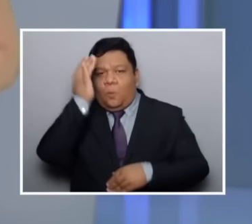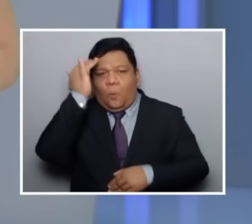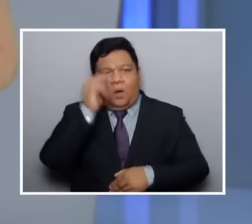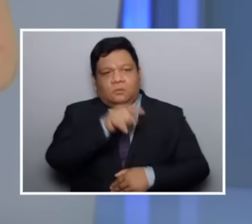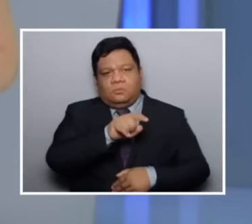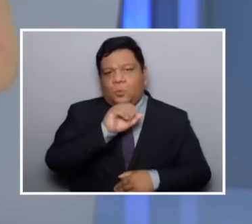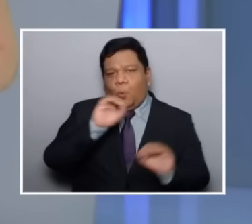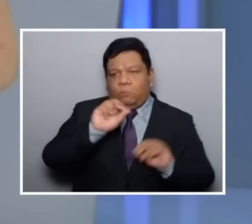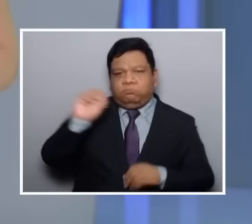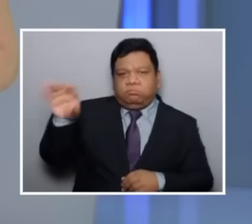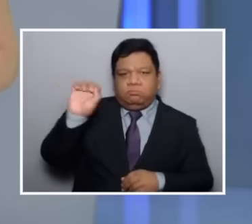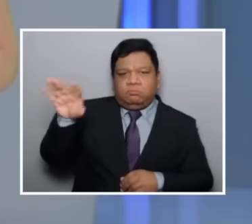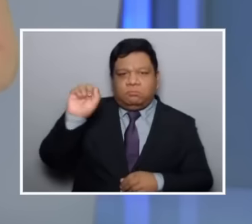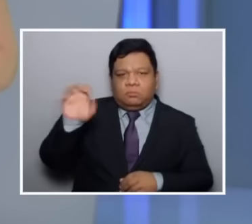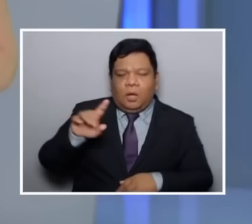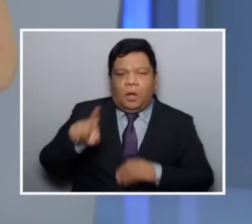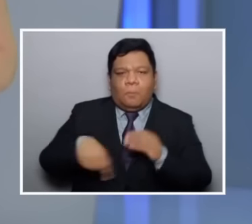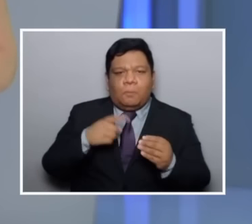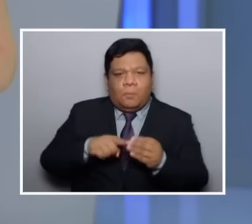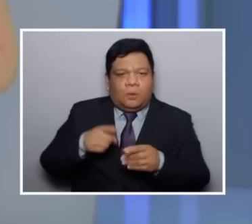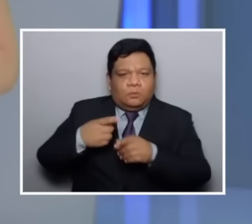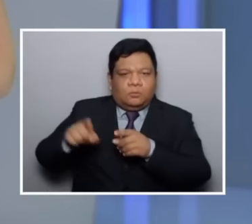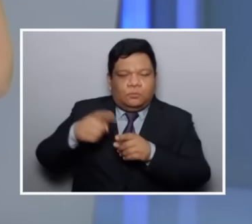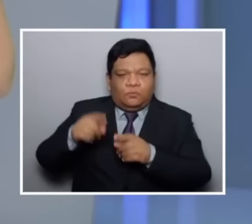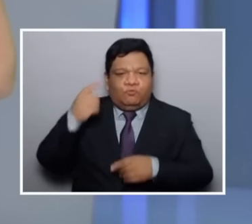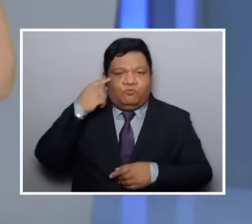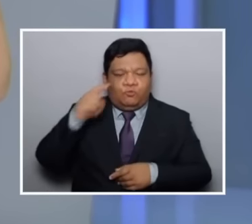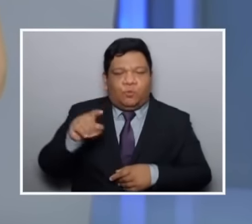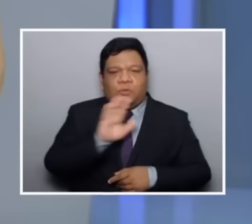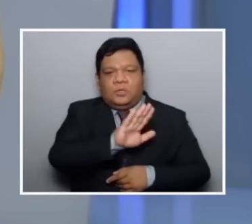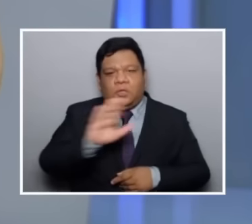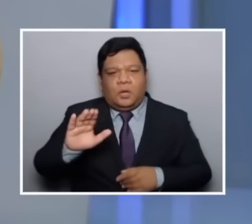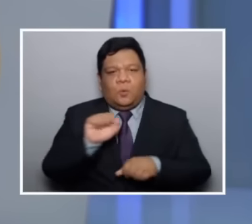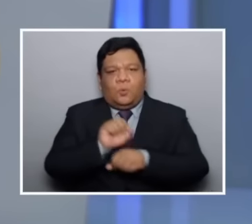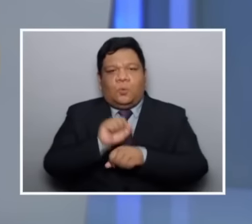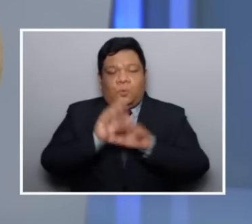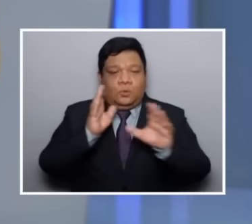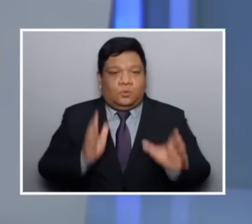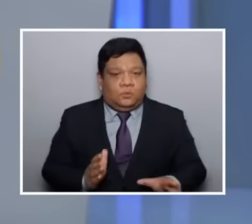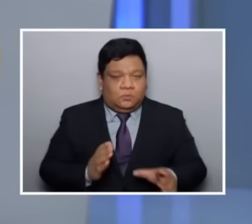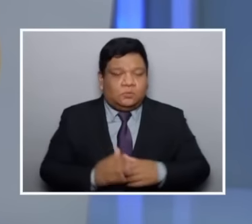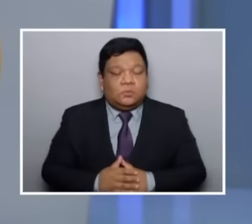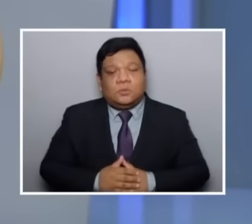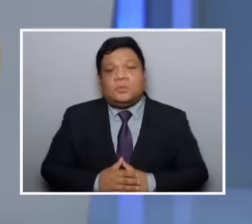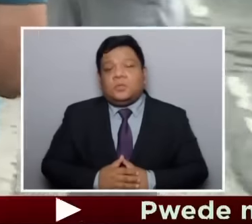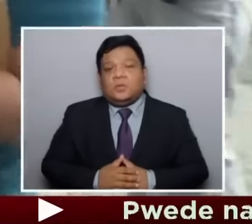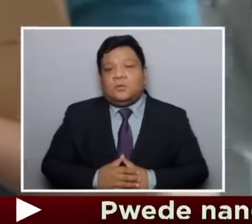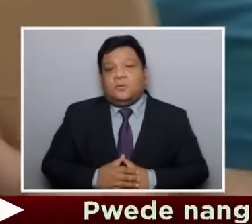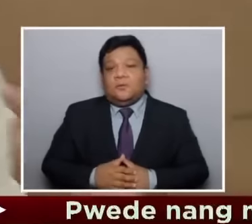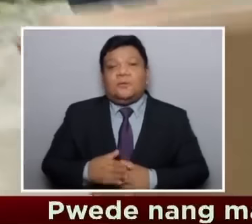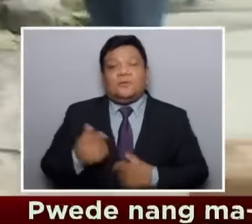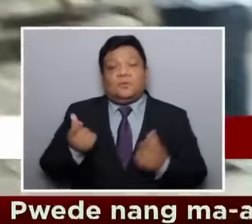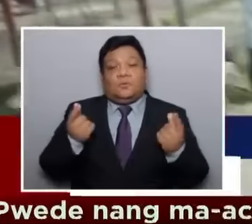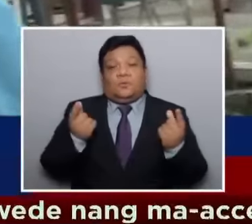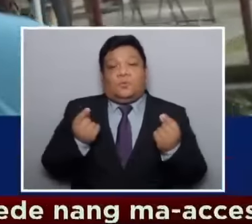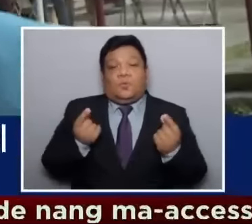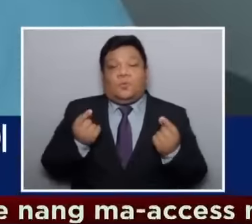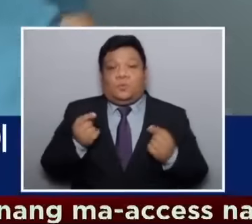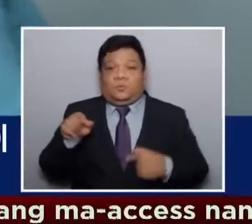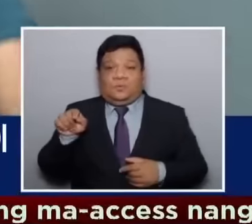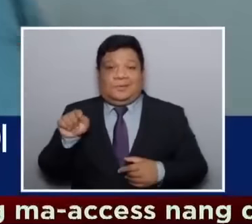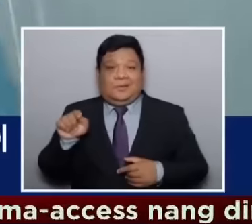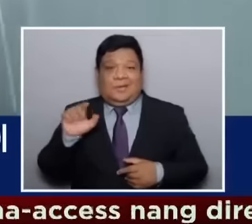non-remittance o hindi pagbabayad ng kontribusyon ng kanilang mga empleyado sa isinagawang run after